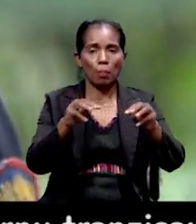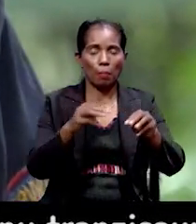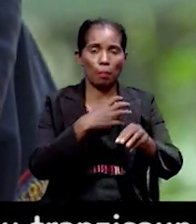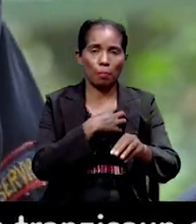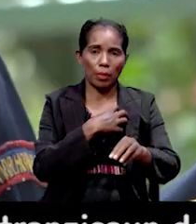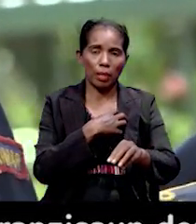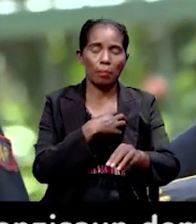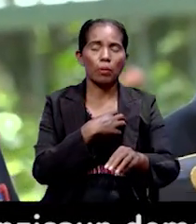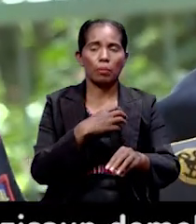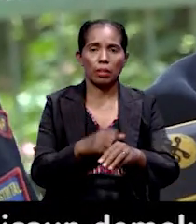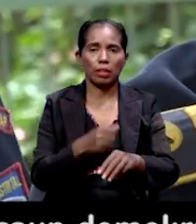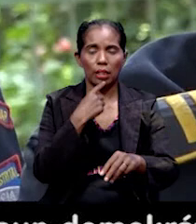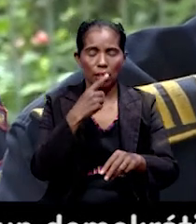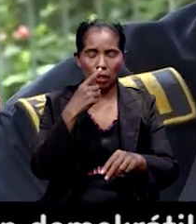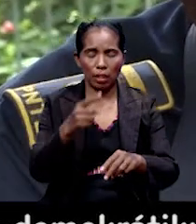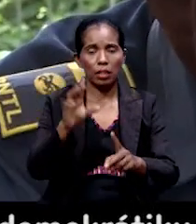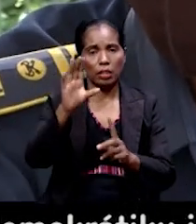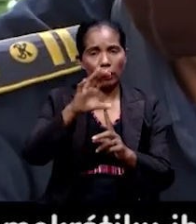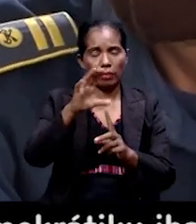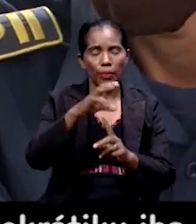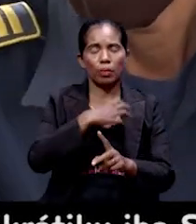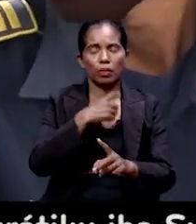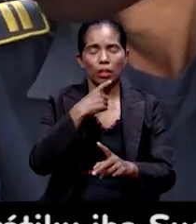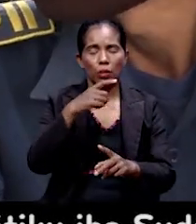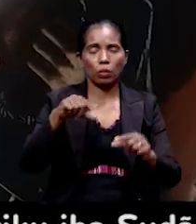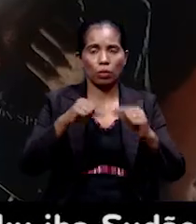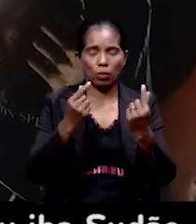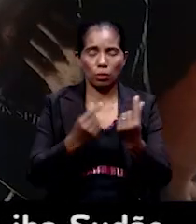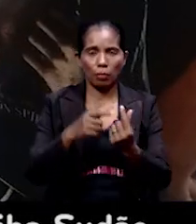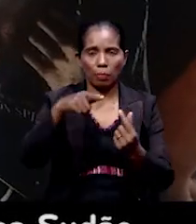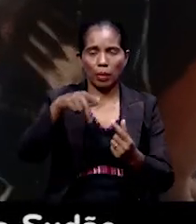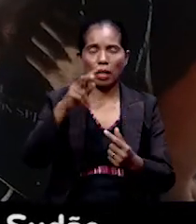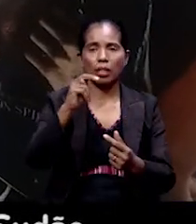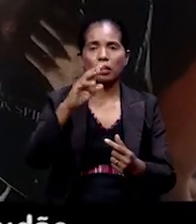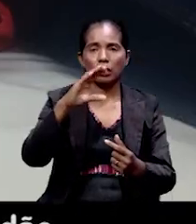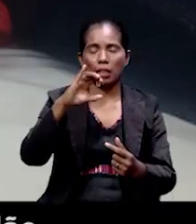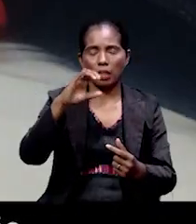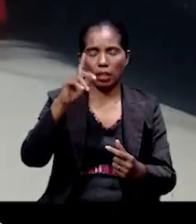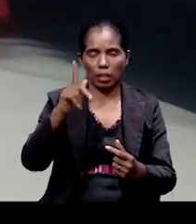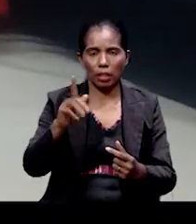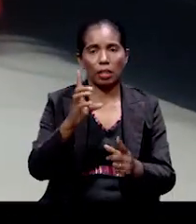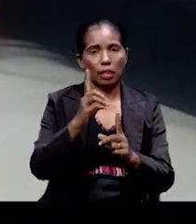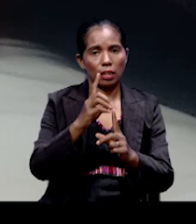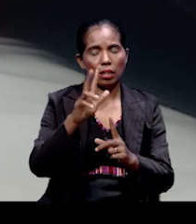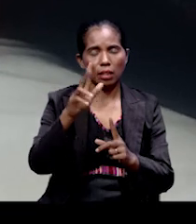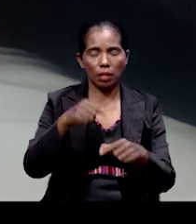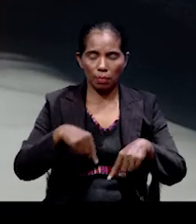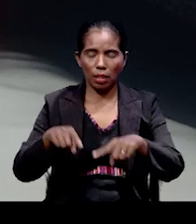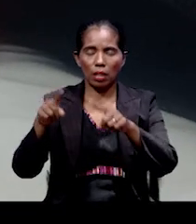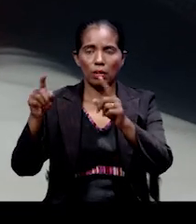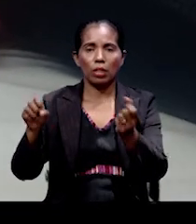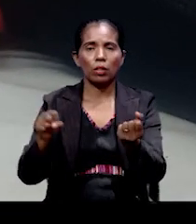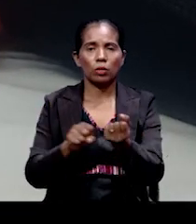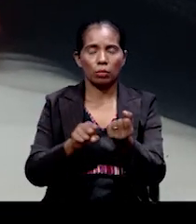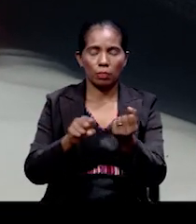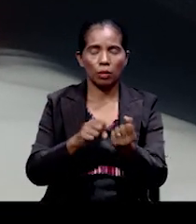Pentel Superintendente Sefi Arnaldo Araujo hateten ekipa PNSIC iha kuarta lorontolu desloka ona ba Munisipi Baucau hodi apoio polisi